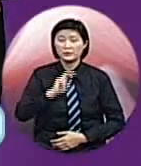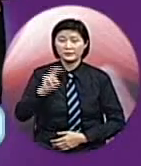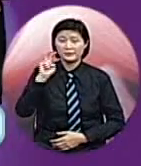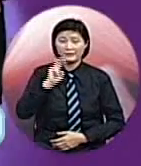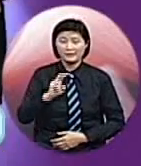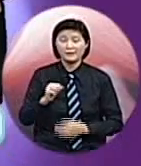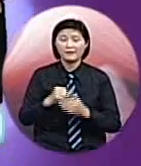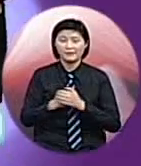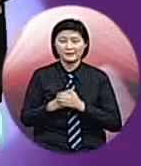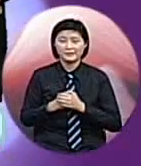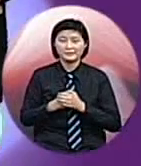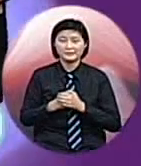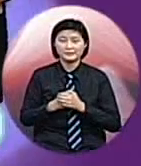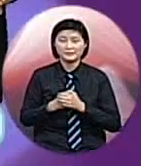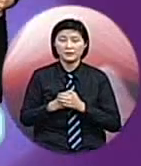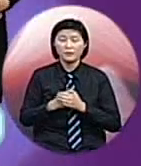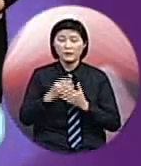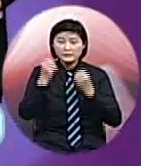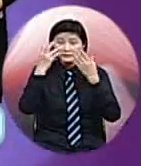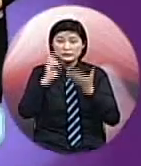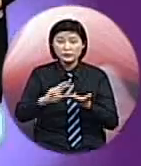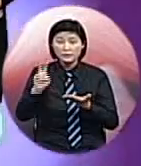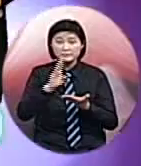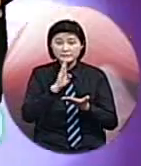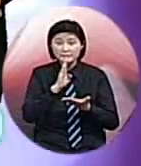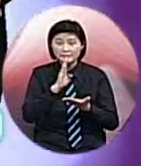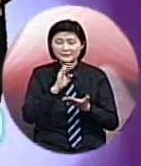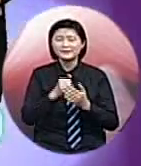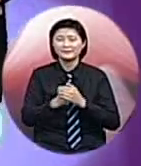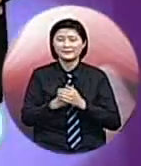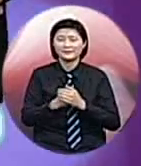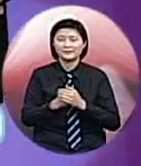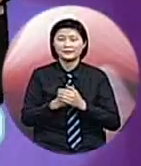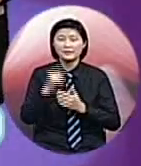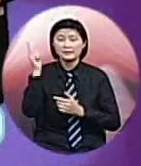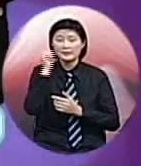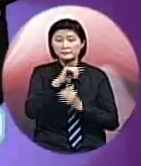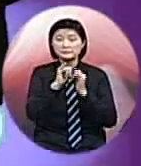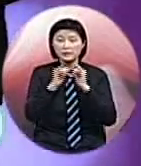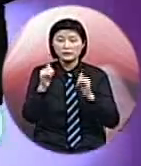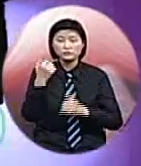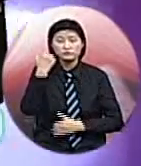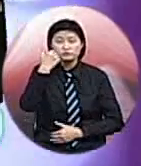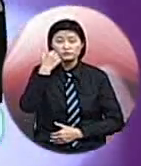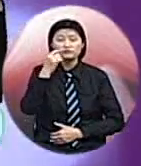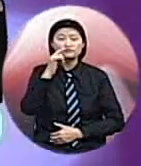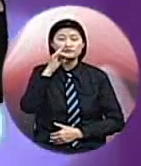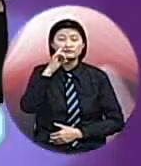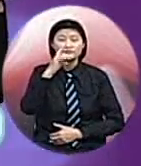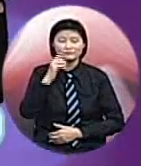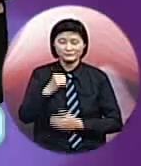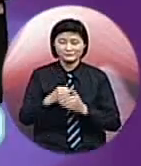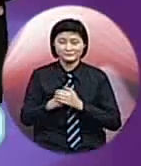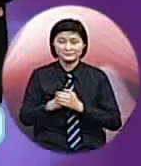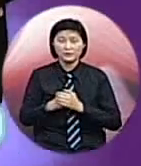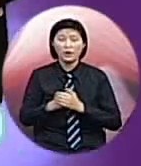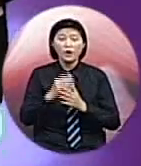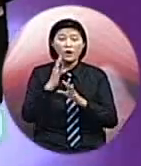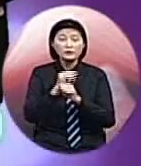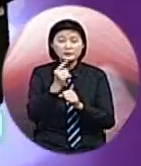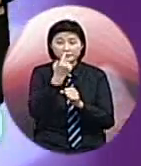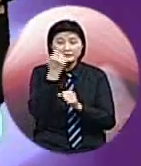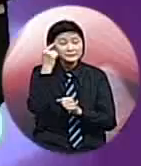노래. 네. 예. 야, 이거 신곡이죠? 네. 누가 그렇게 나쁜 사람인가 물어봐야 되겠네요. 선배님 만나면은. 아니, 언제 이렇게